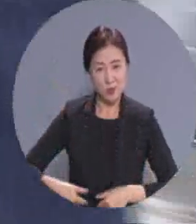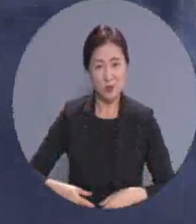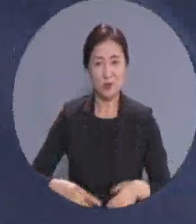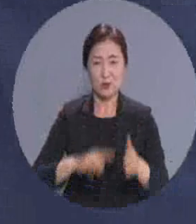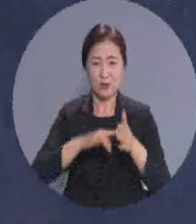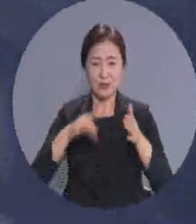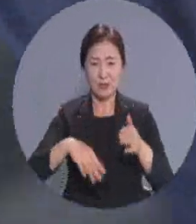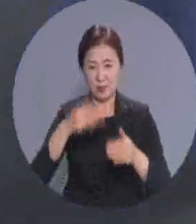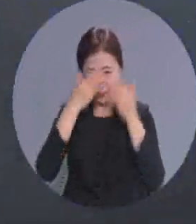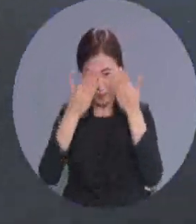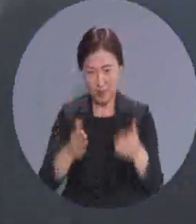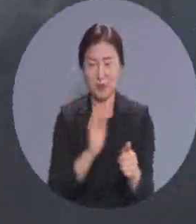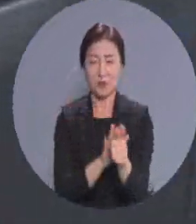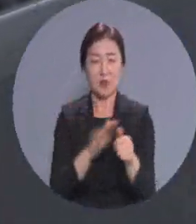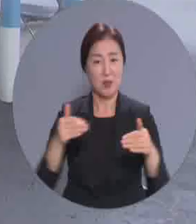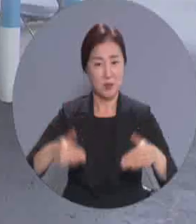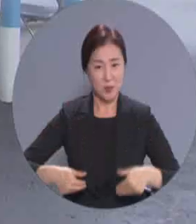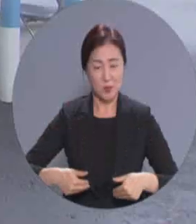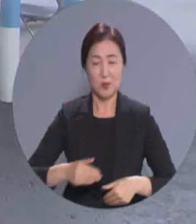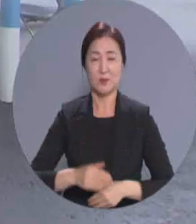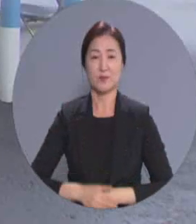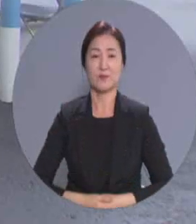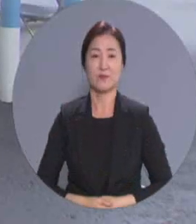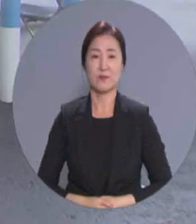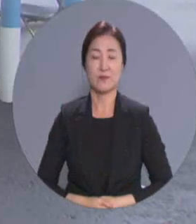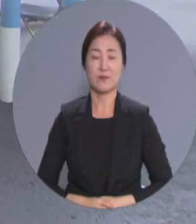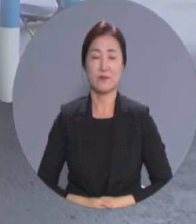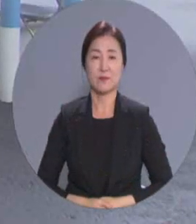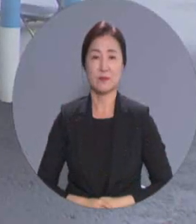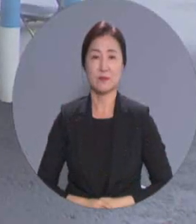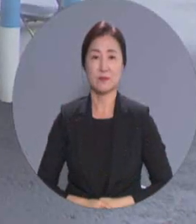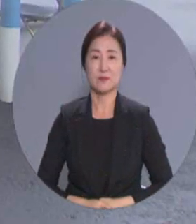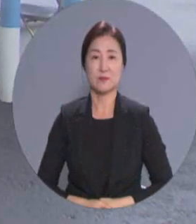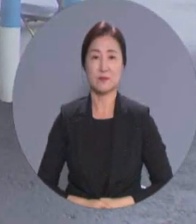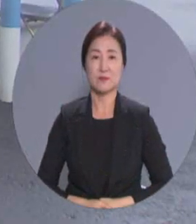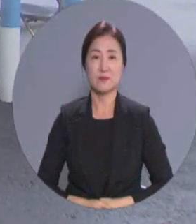면제해야 한다는 의견도 나오고 있습니다. MBC 뉴스 문형철입니다.